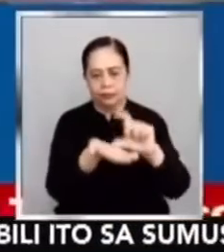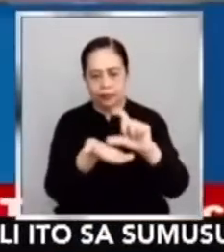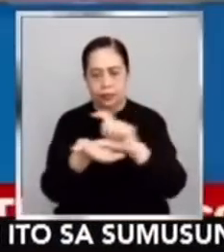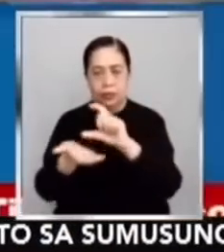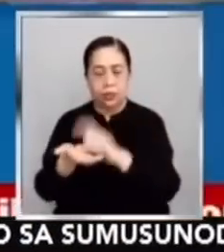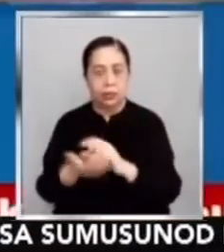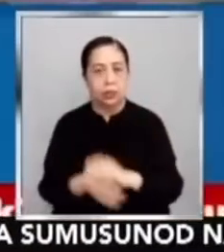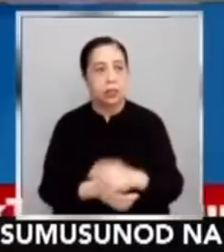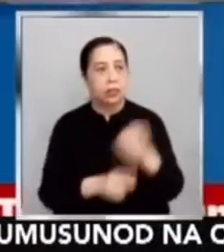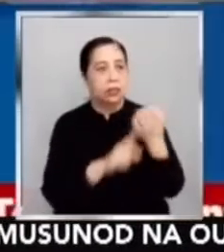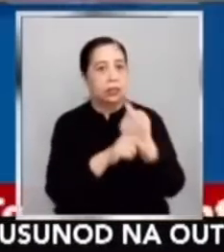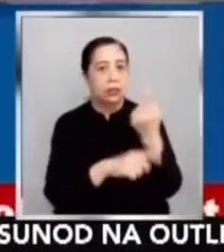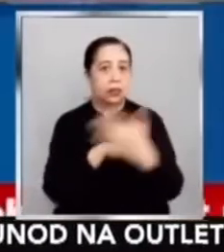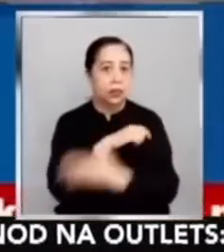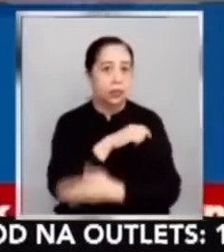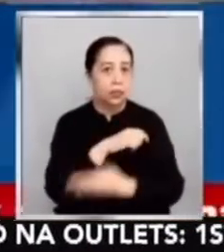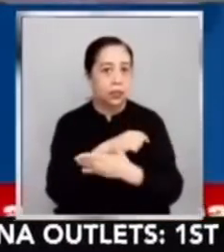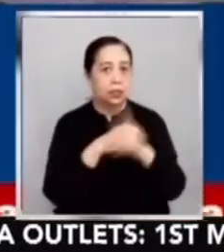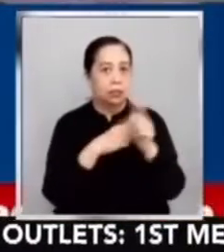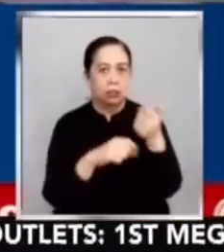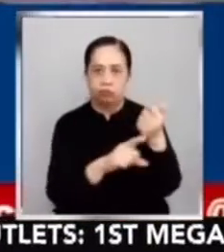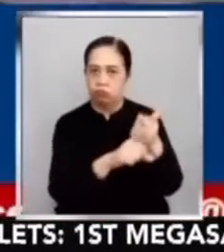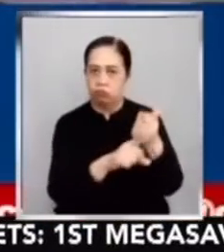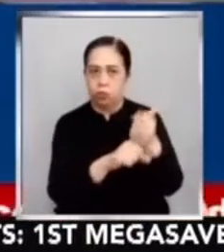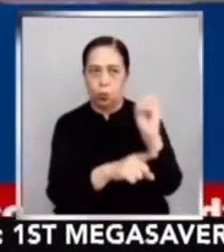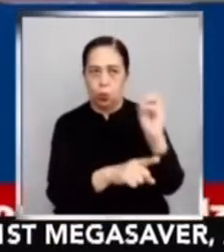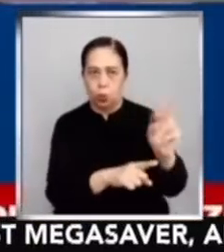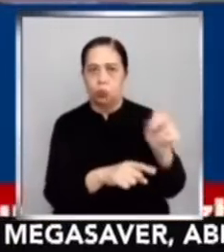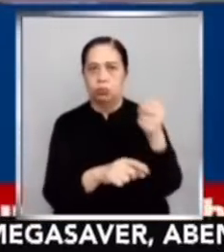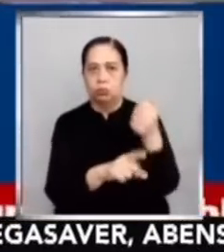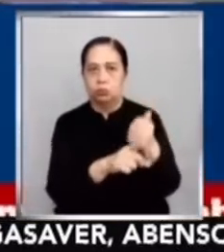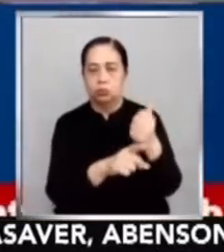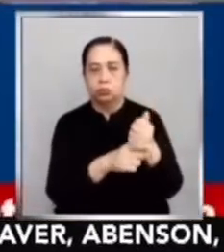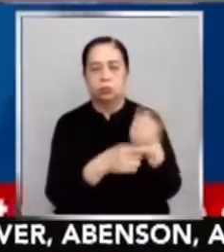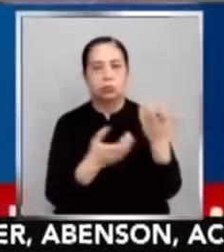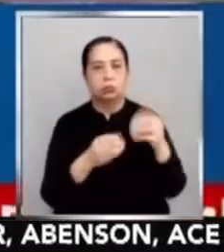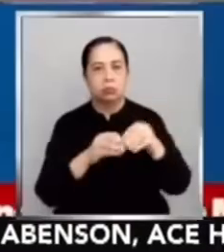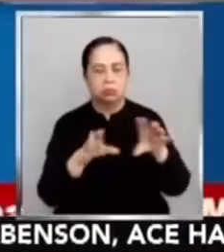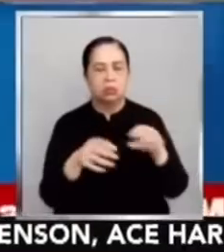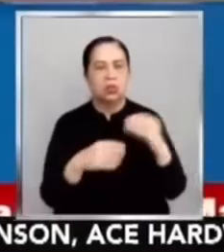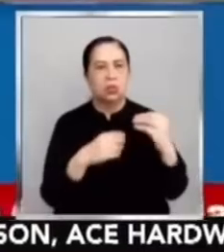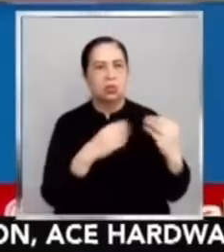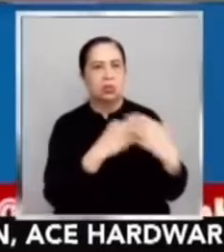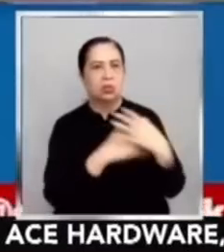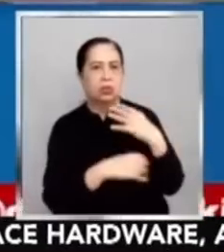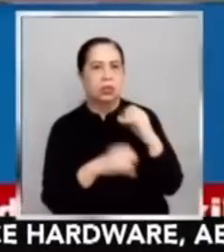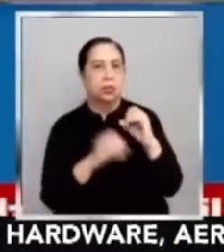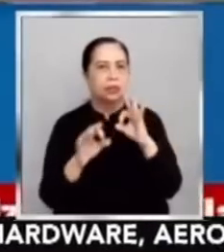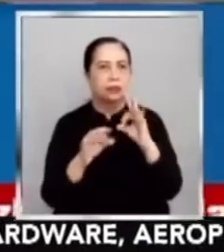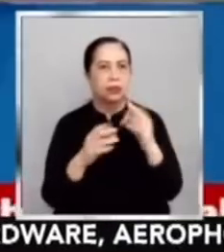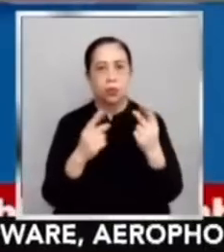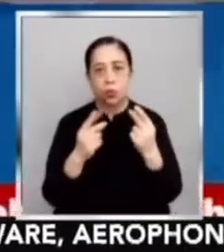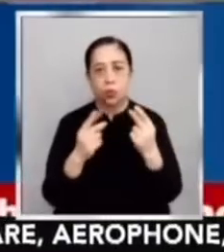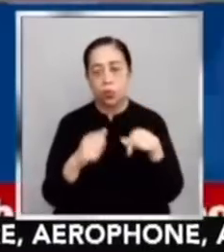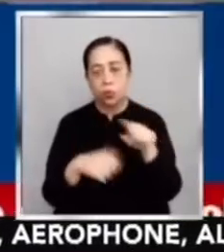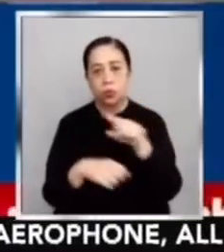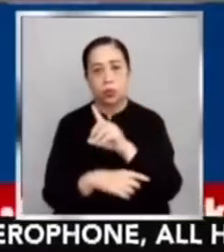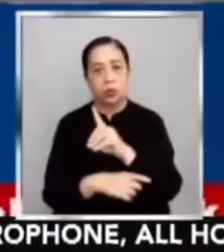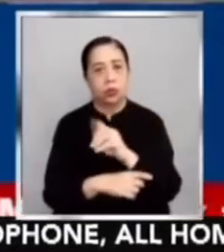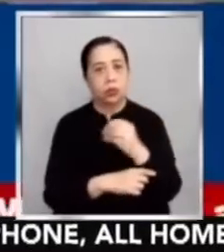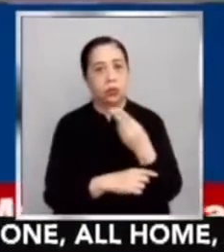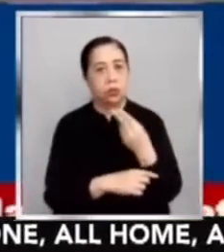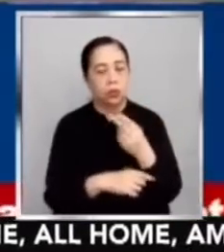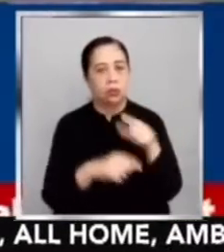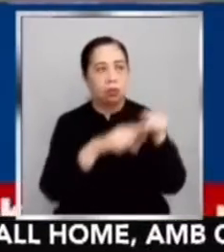country will have to be self-sufficient. Kaya maapektuhan ito kapag ang gagawin ng ating Department of Health ay